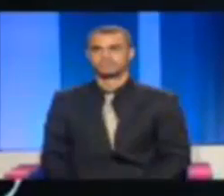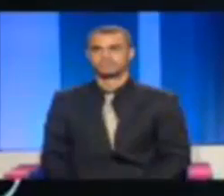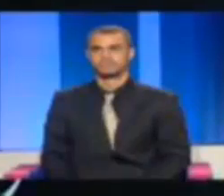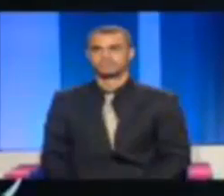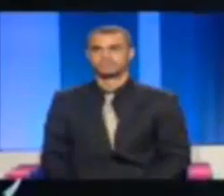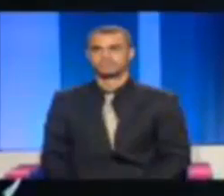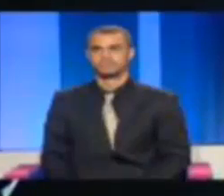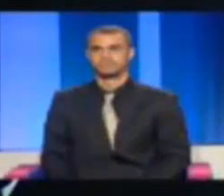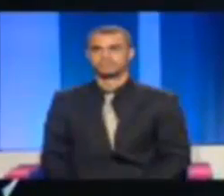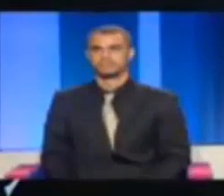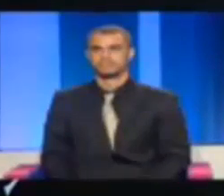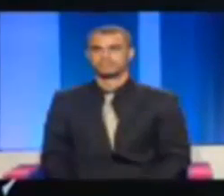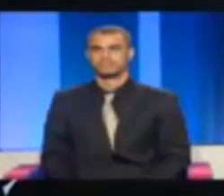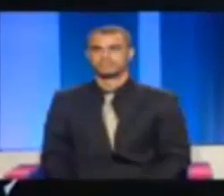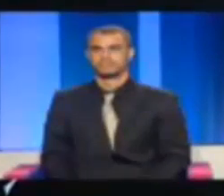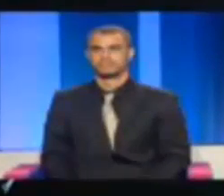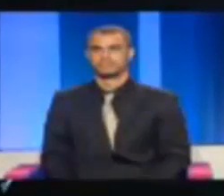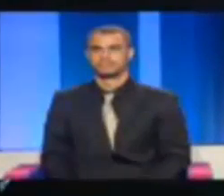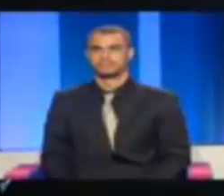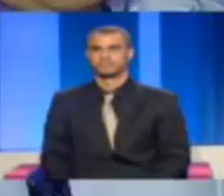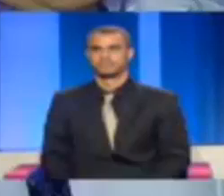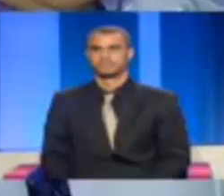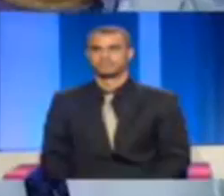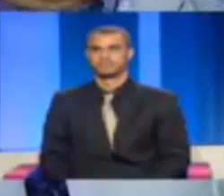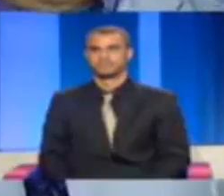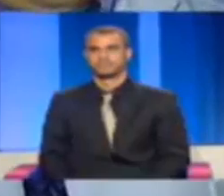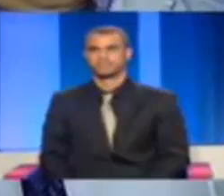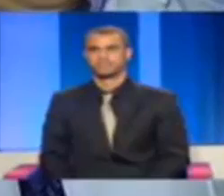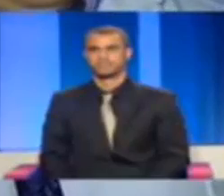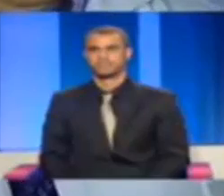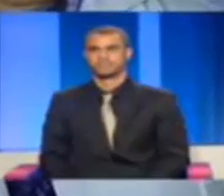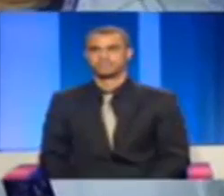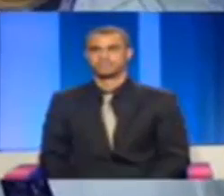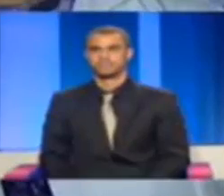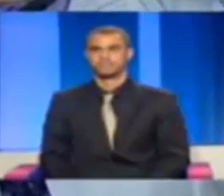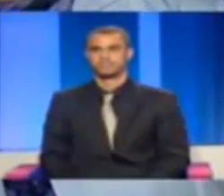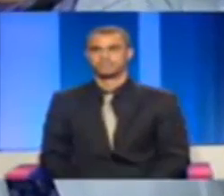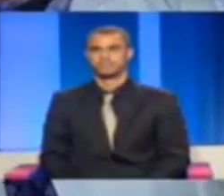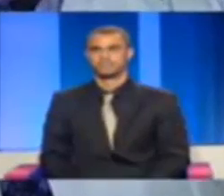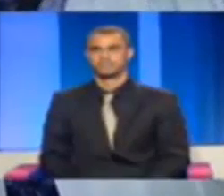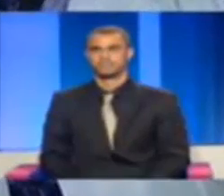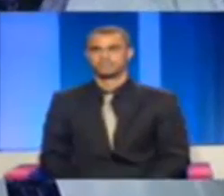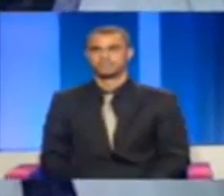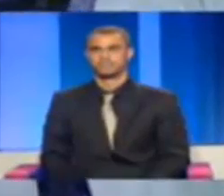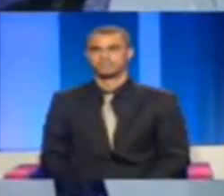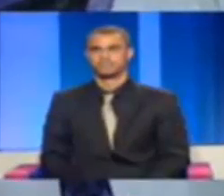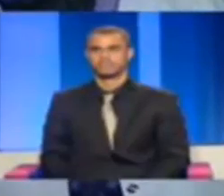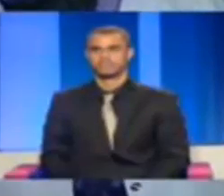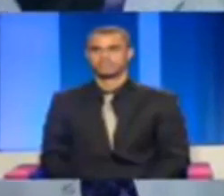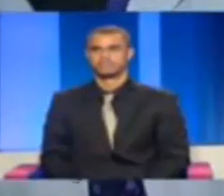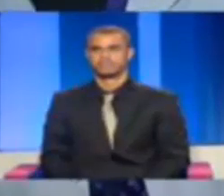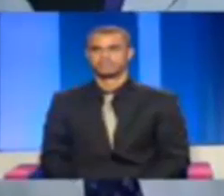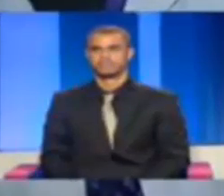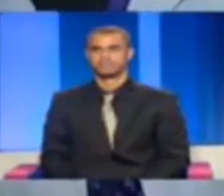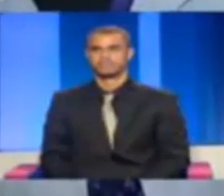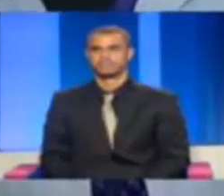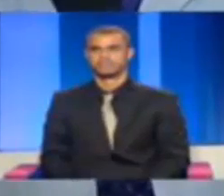لا لا أحب أن يكون لاعبا محترفا في كرة القدم. نعرف غادي غادي